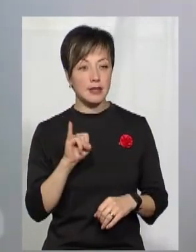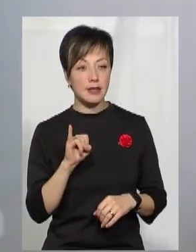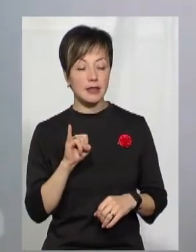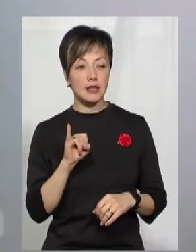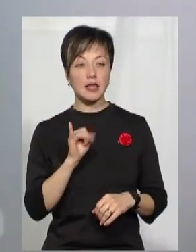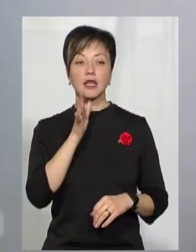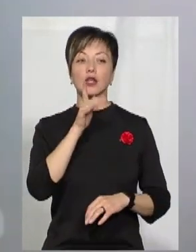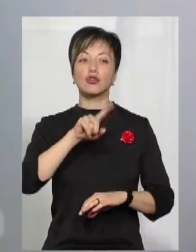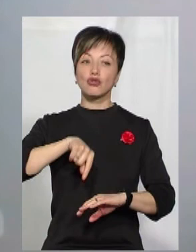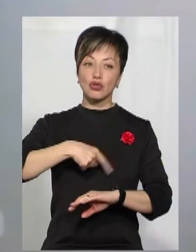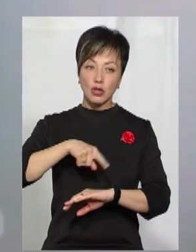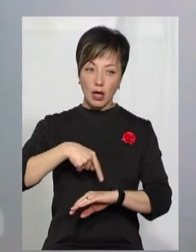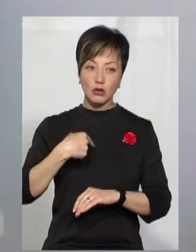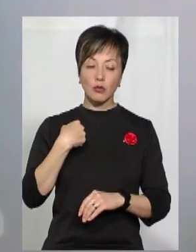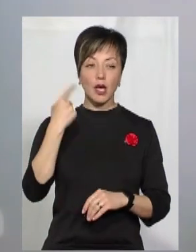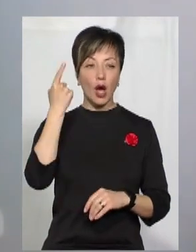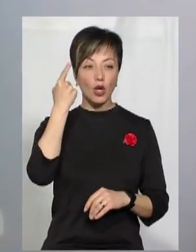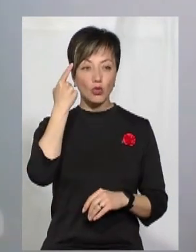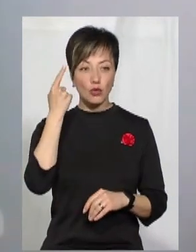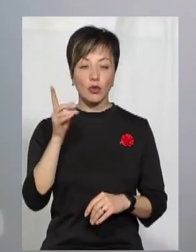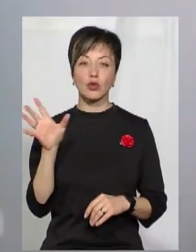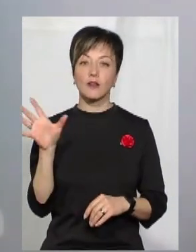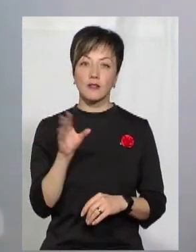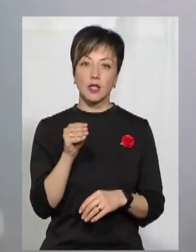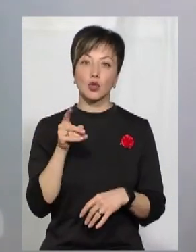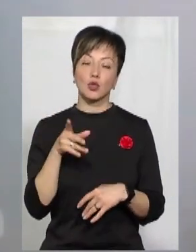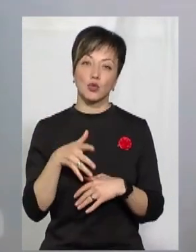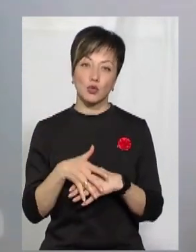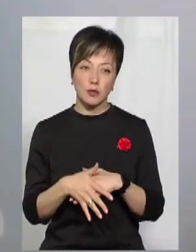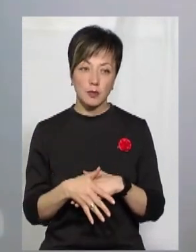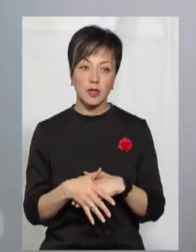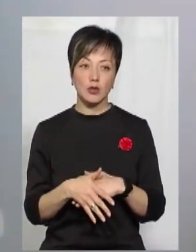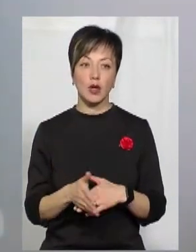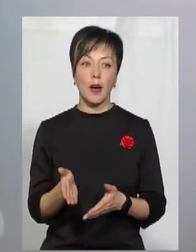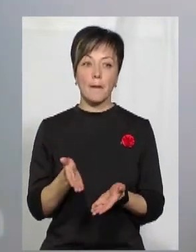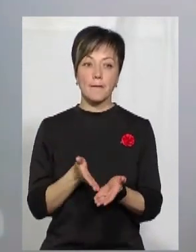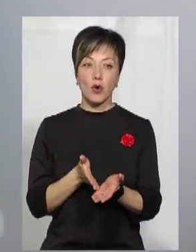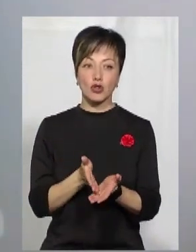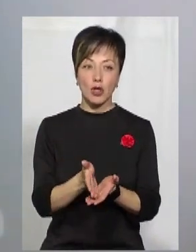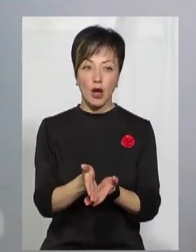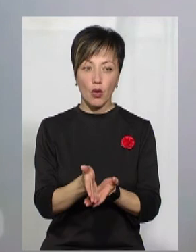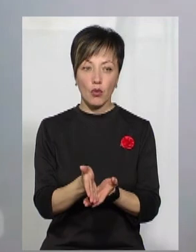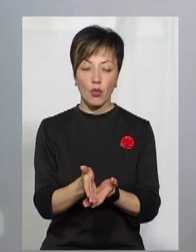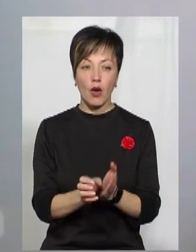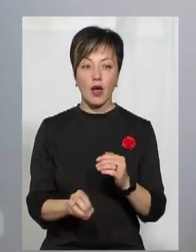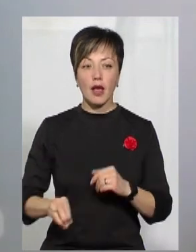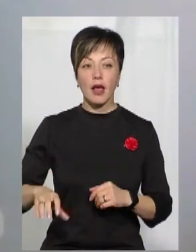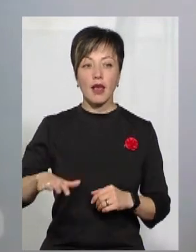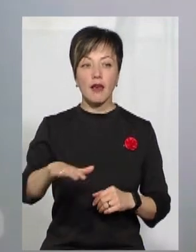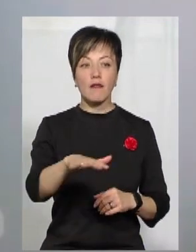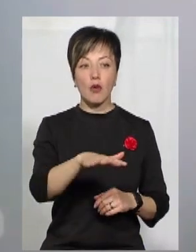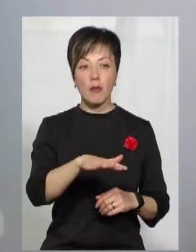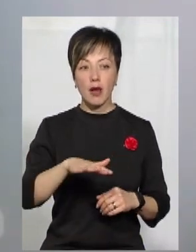з часом, я думаю, що всі зрозуміють, ми йдемо по шляху, так би мовити,